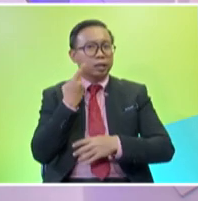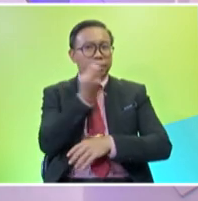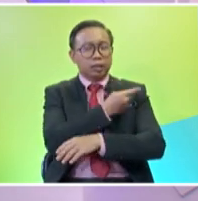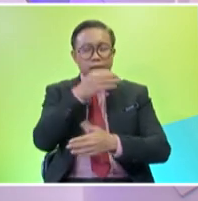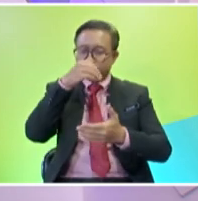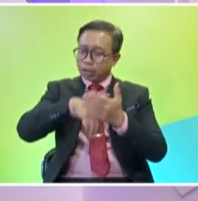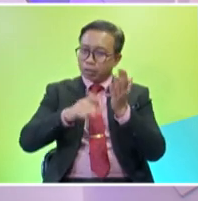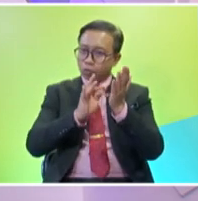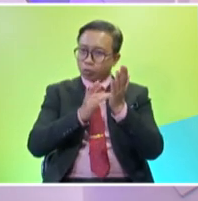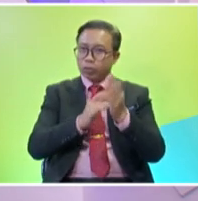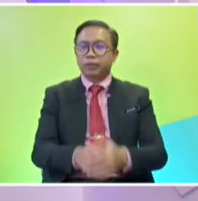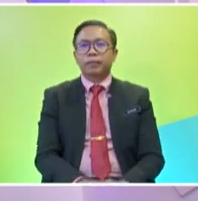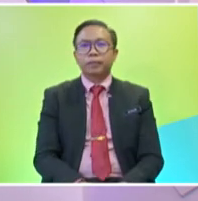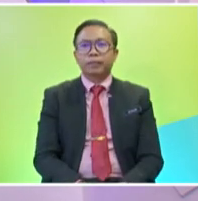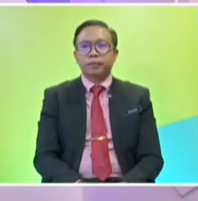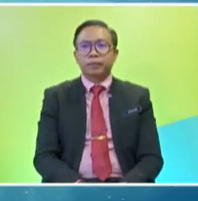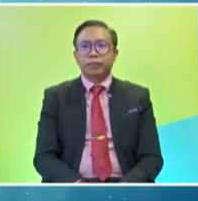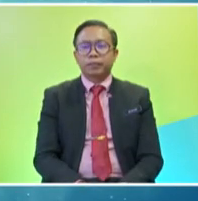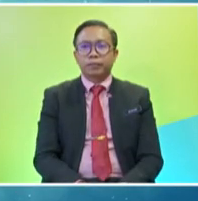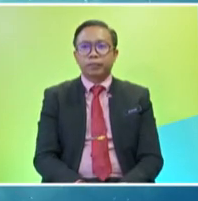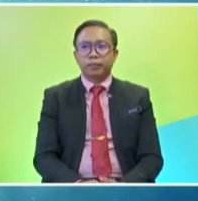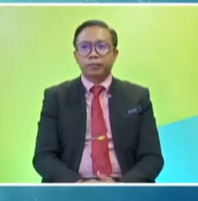perbuatan oke yang terakhir Ilham